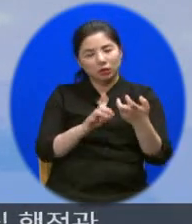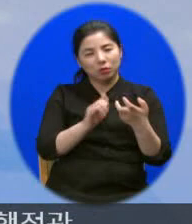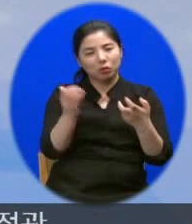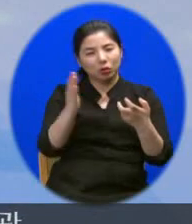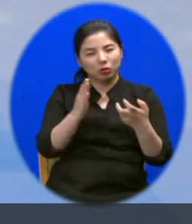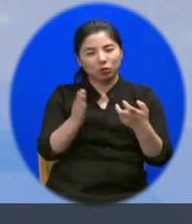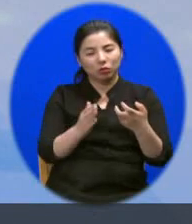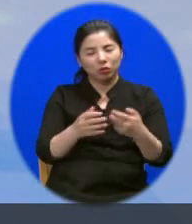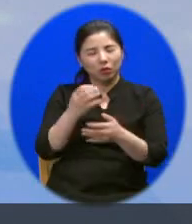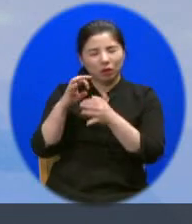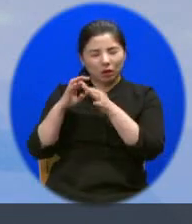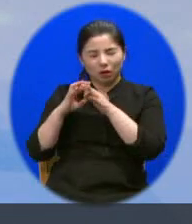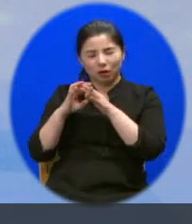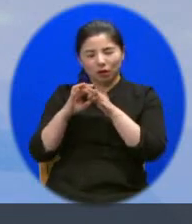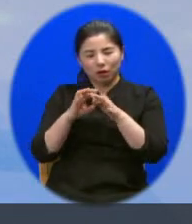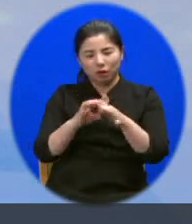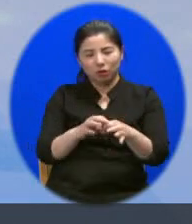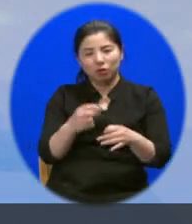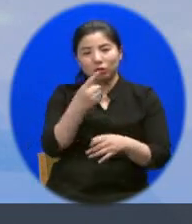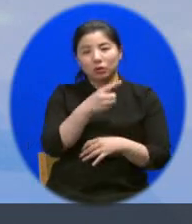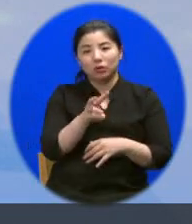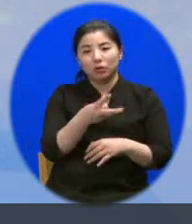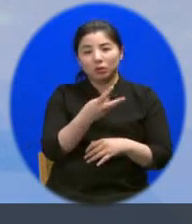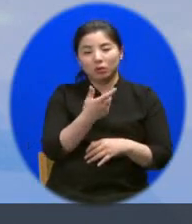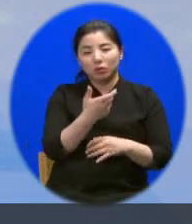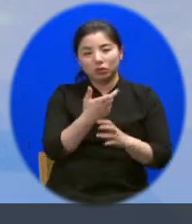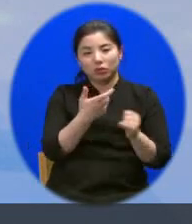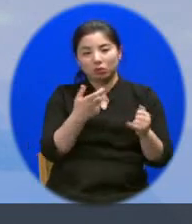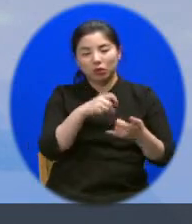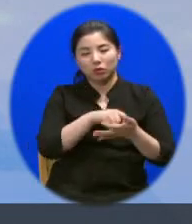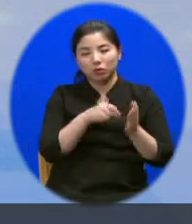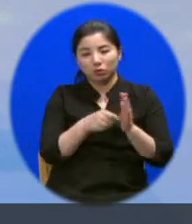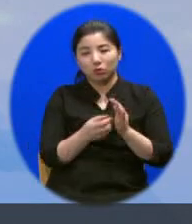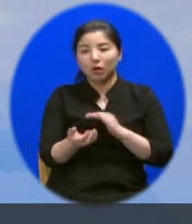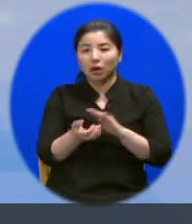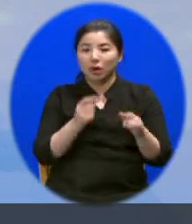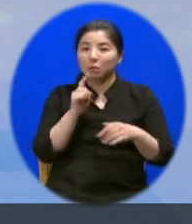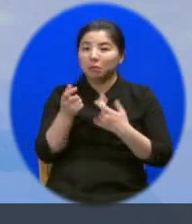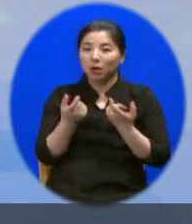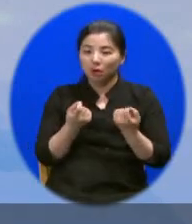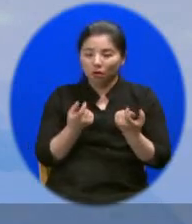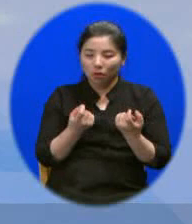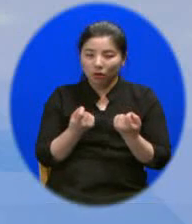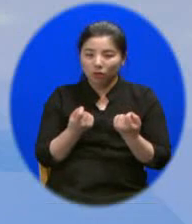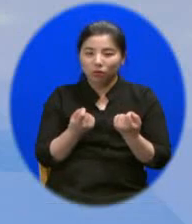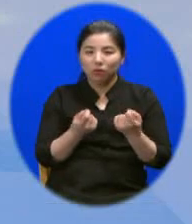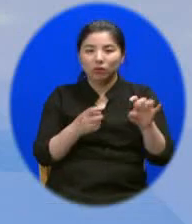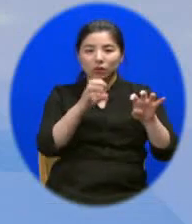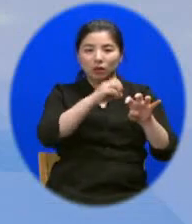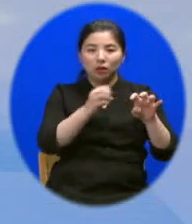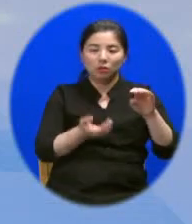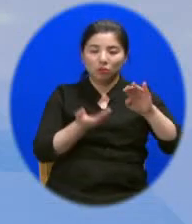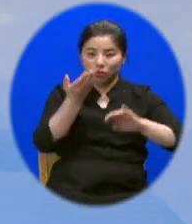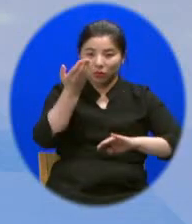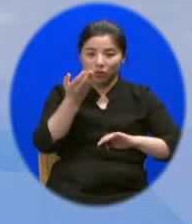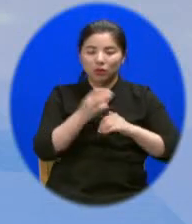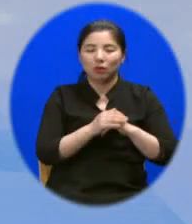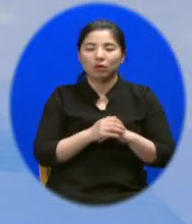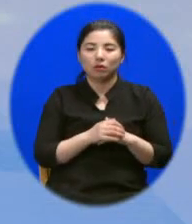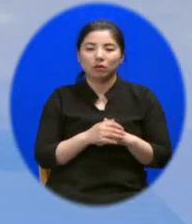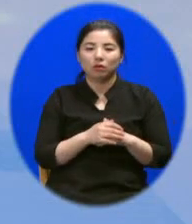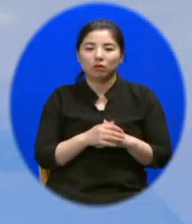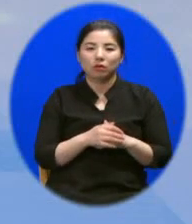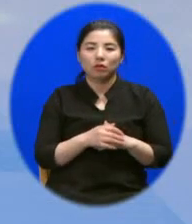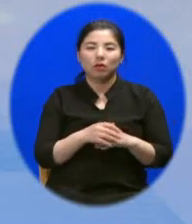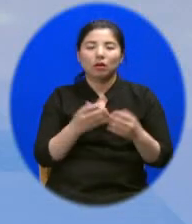여전히 음 1,360 명 4 시작해서 말씀하시고 처럼 40% 가까운 직원들이